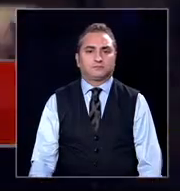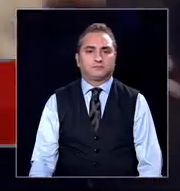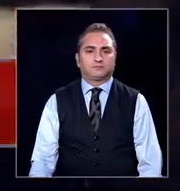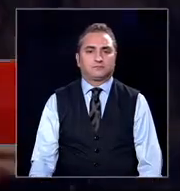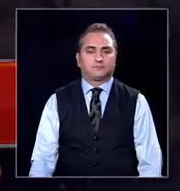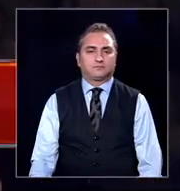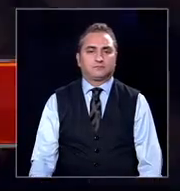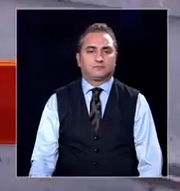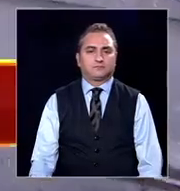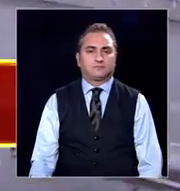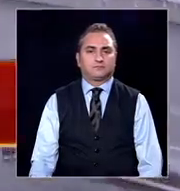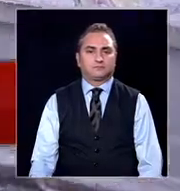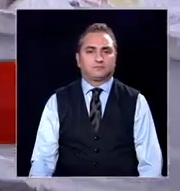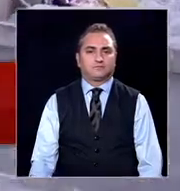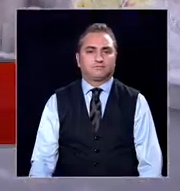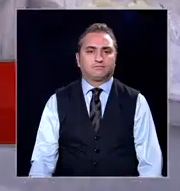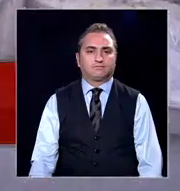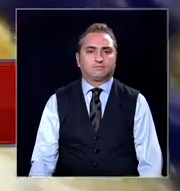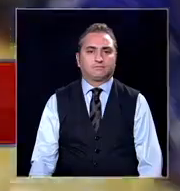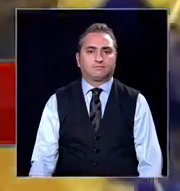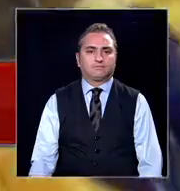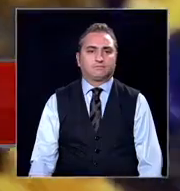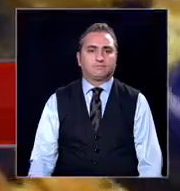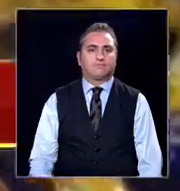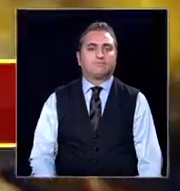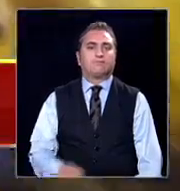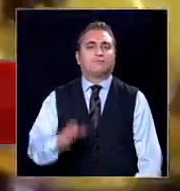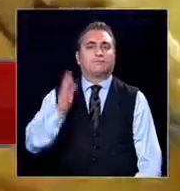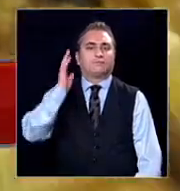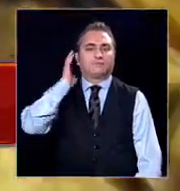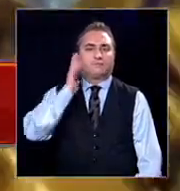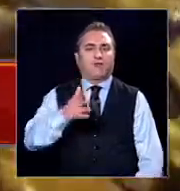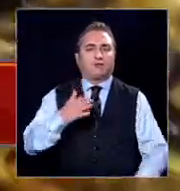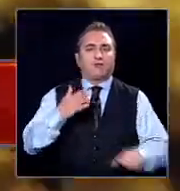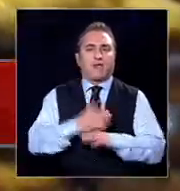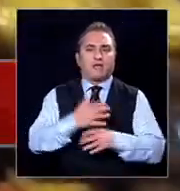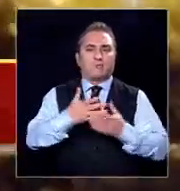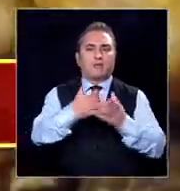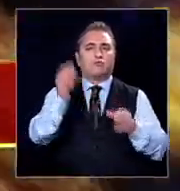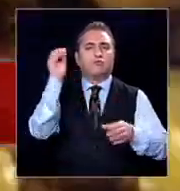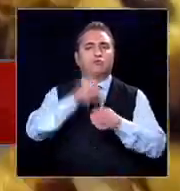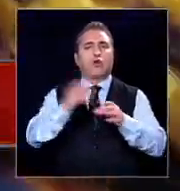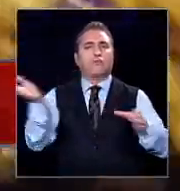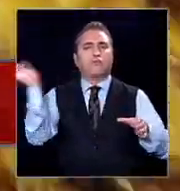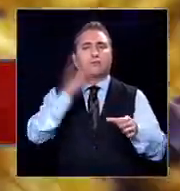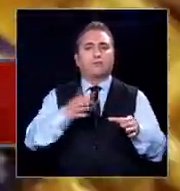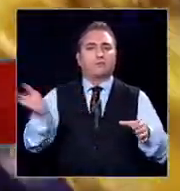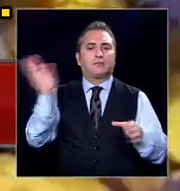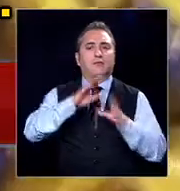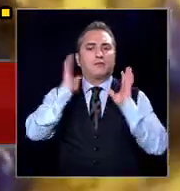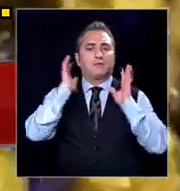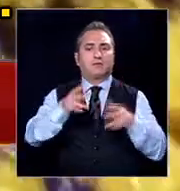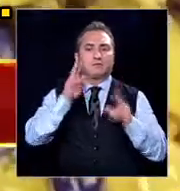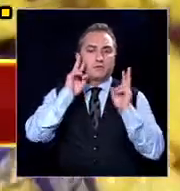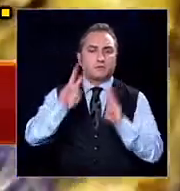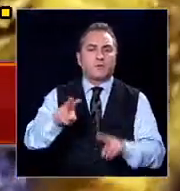Alan var, alamayan var. Baya vardı, baya çoktu. Onlarca ekmek çöp konteynerlerine atıldı. Görenin içi sızladı.